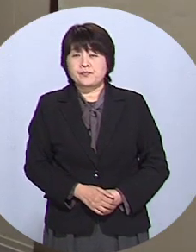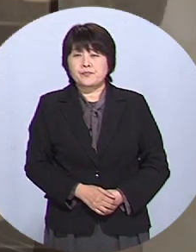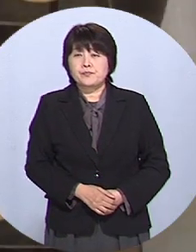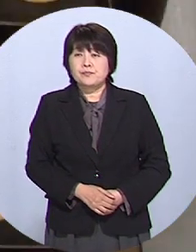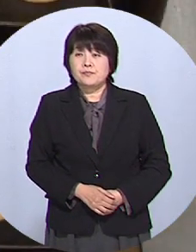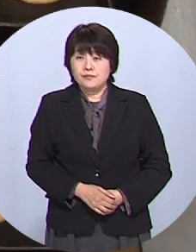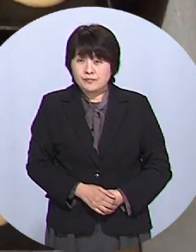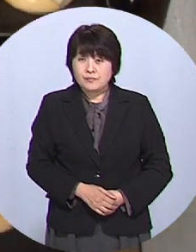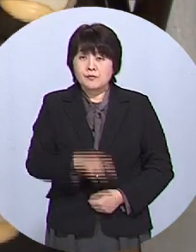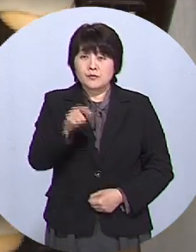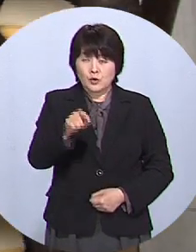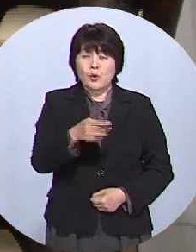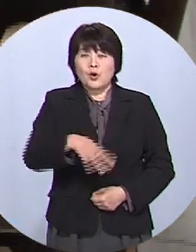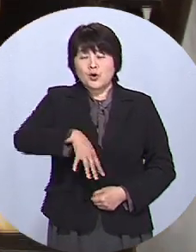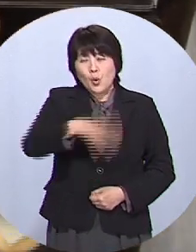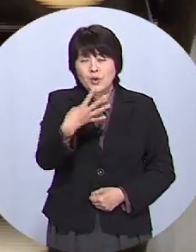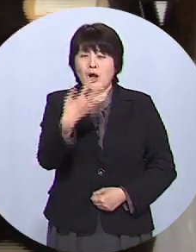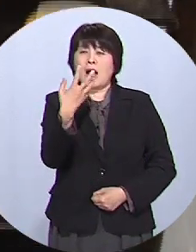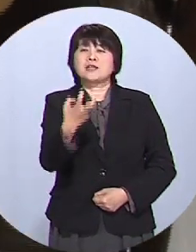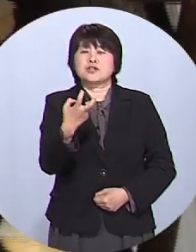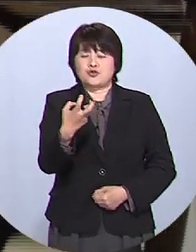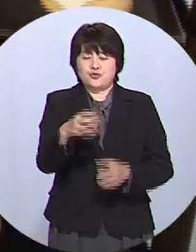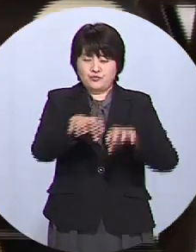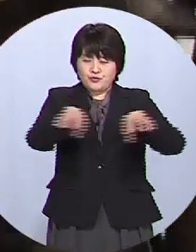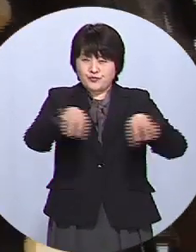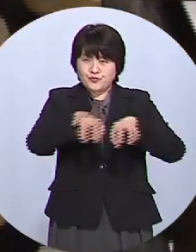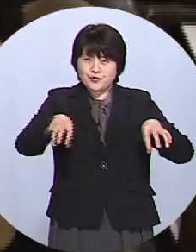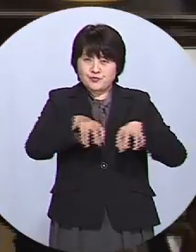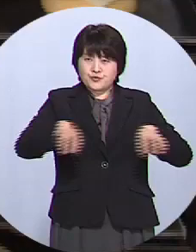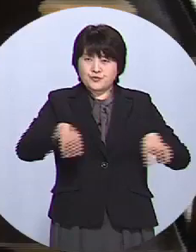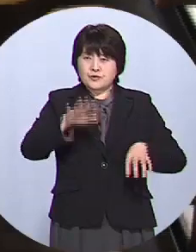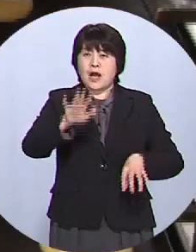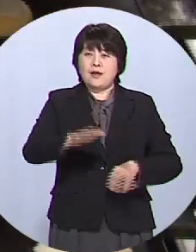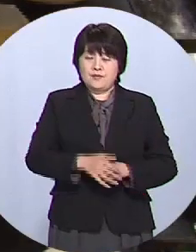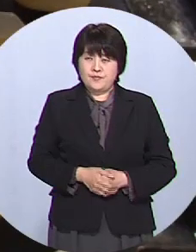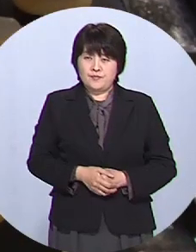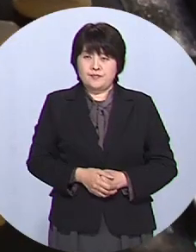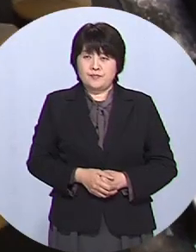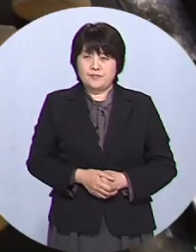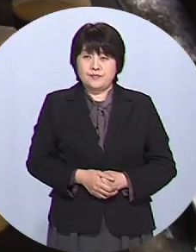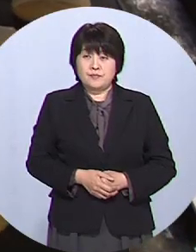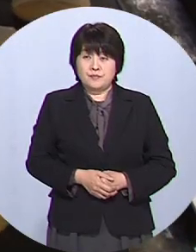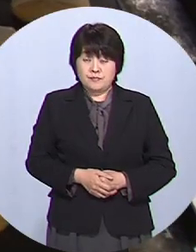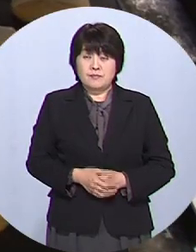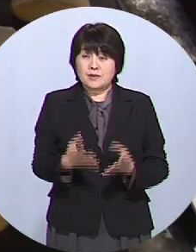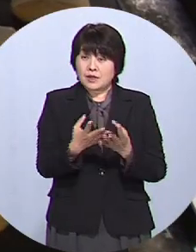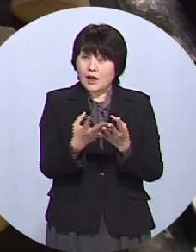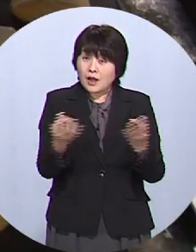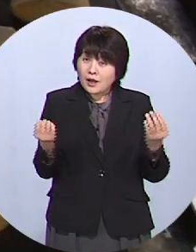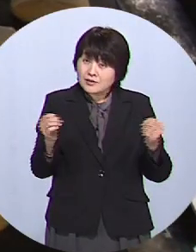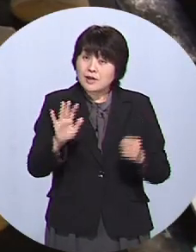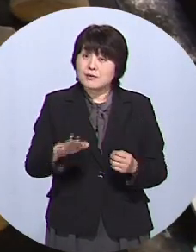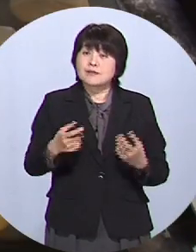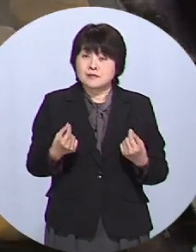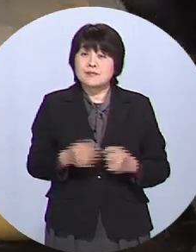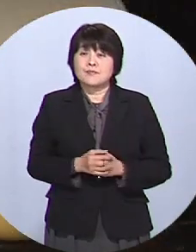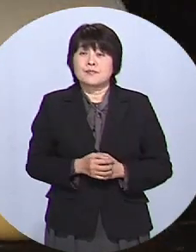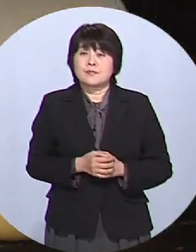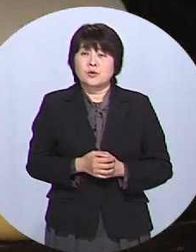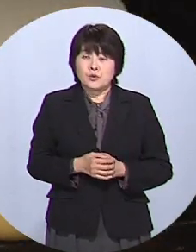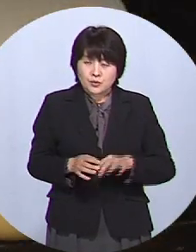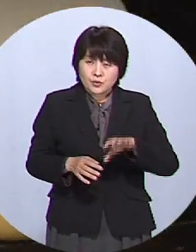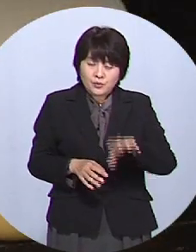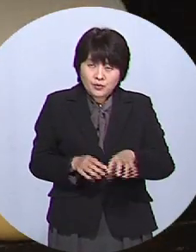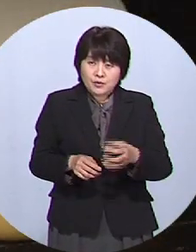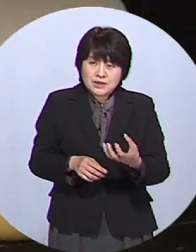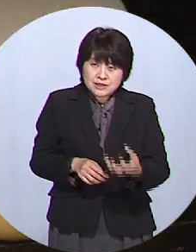こちらに480個のシュー生地が並べております。 すごくたくさん並んでますね。この下の黄